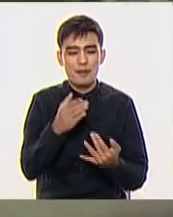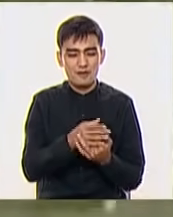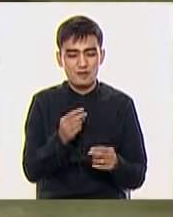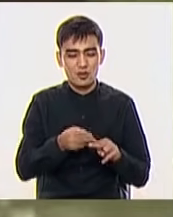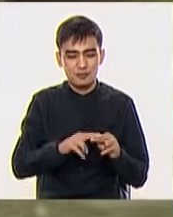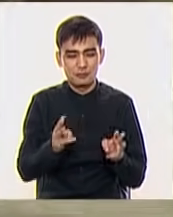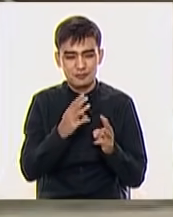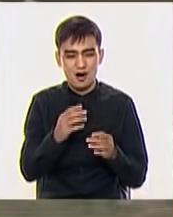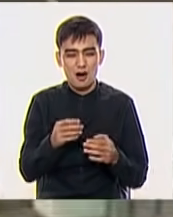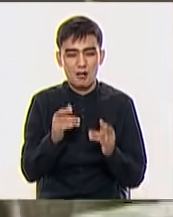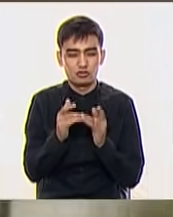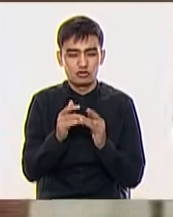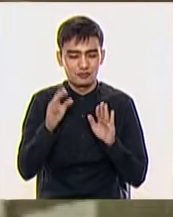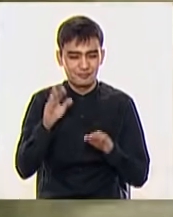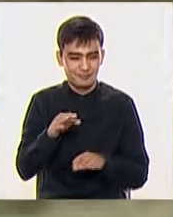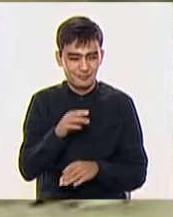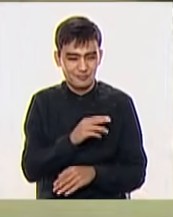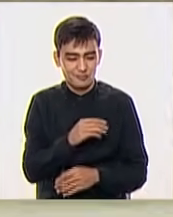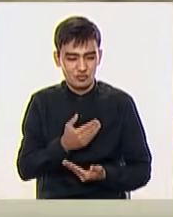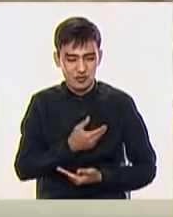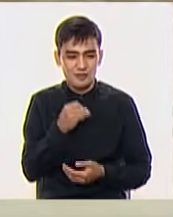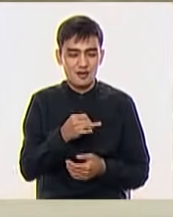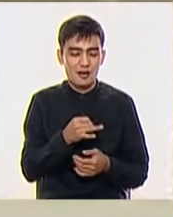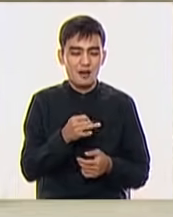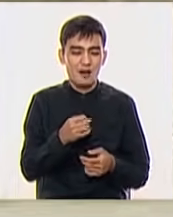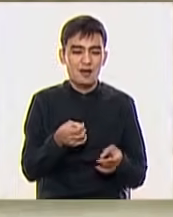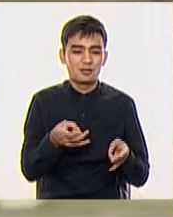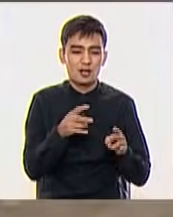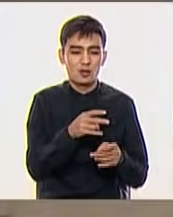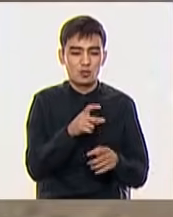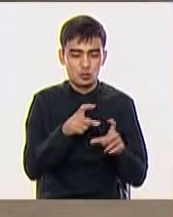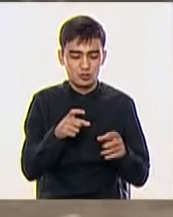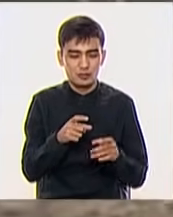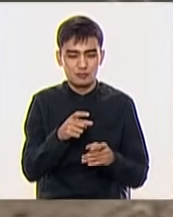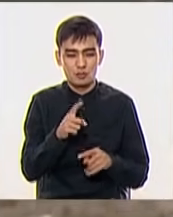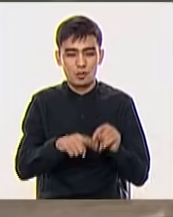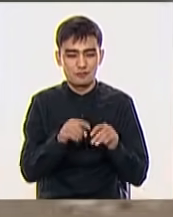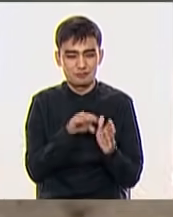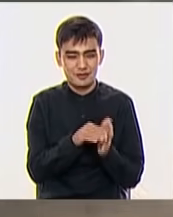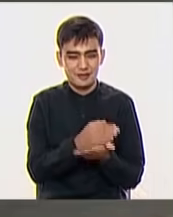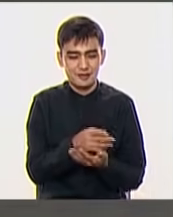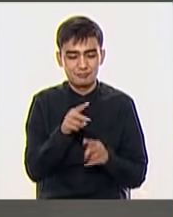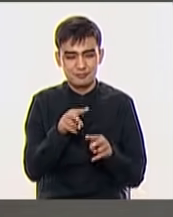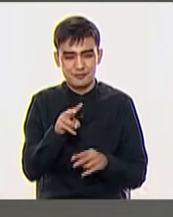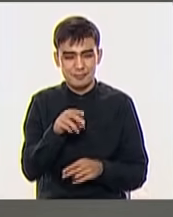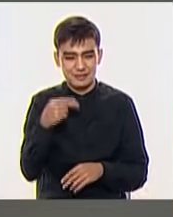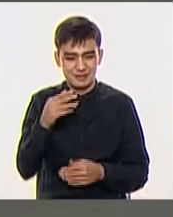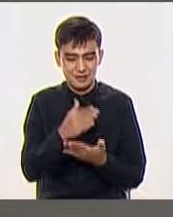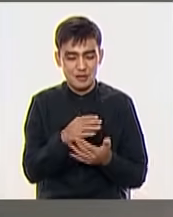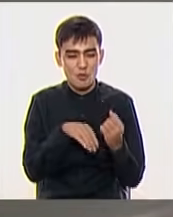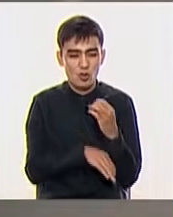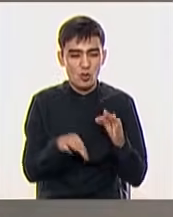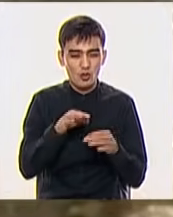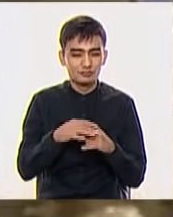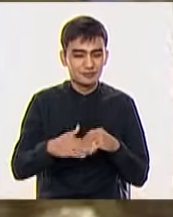в общежитии, остальные ютятся у родственников. Президент Касым-Жомарт Токаев взял эту ситуацию под контроль. По последним данным,